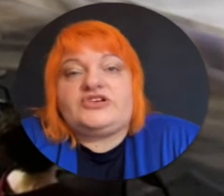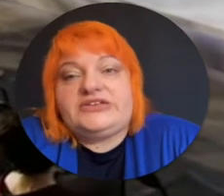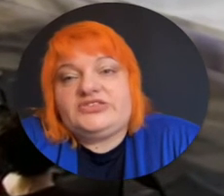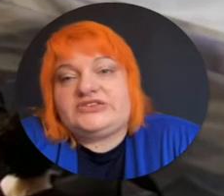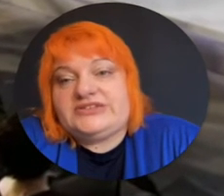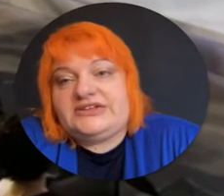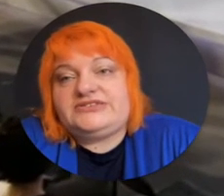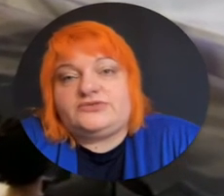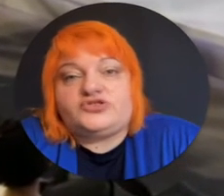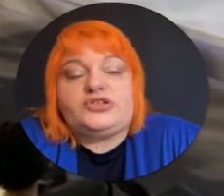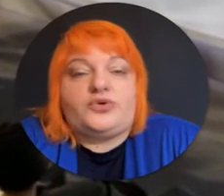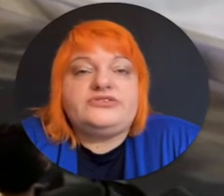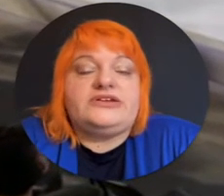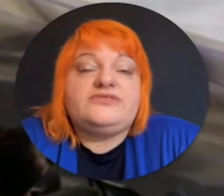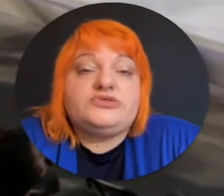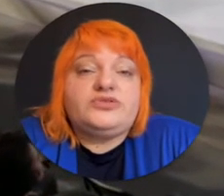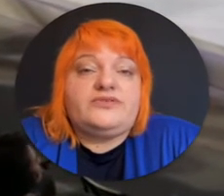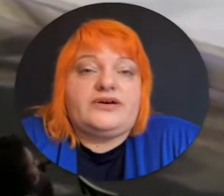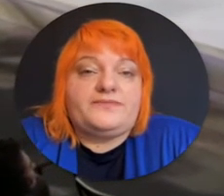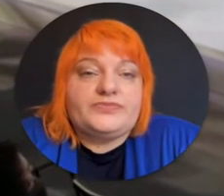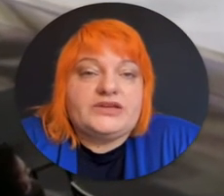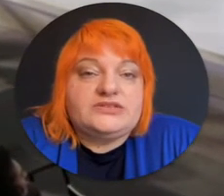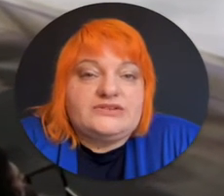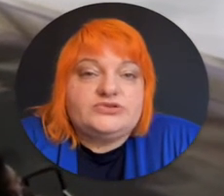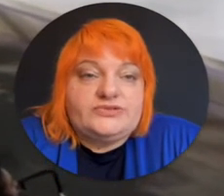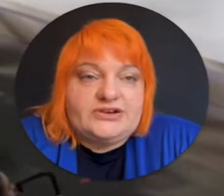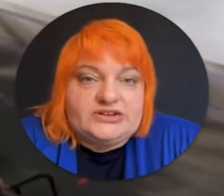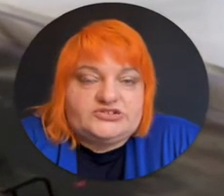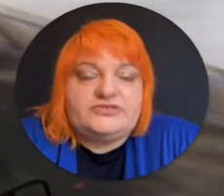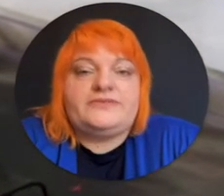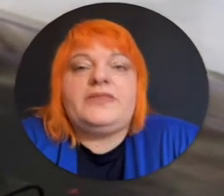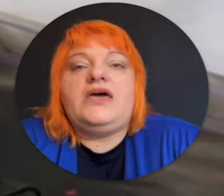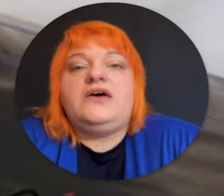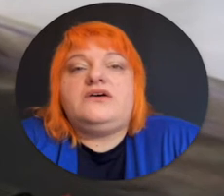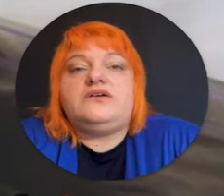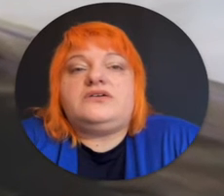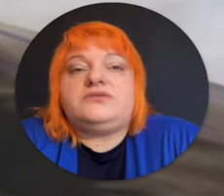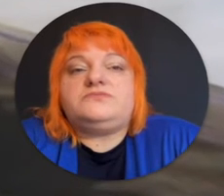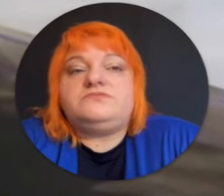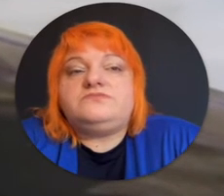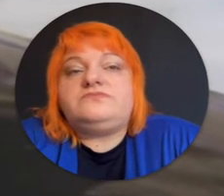делать интернет-трансляции уже такого телевизионного качества.